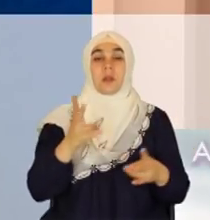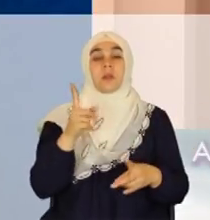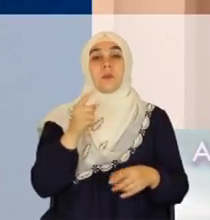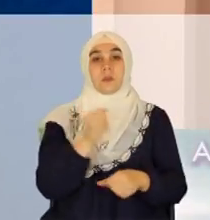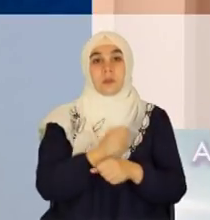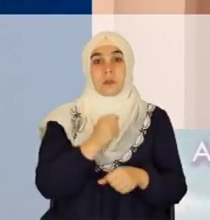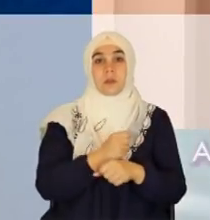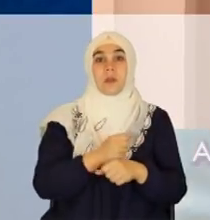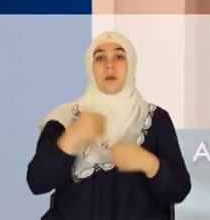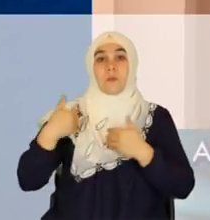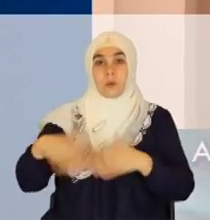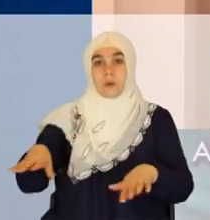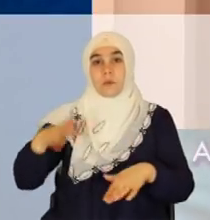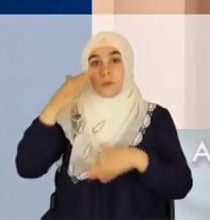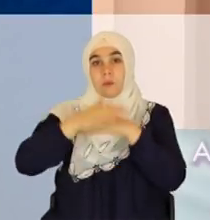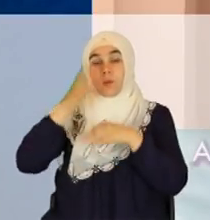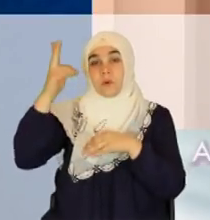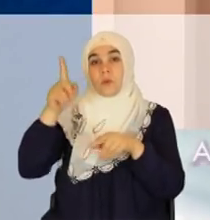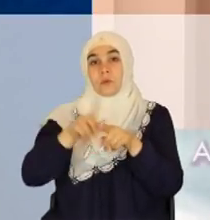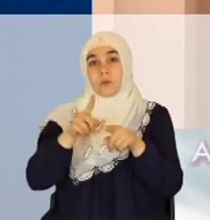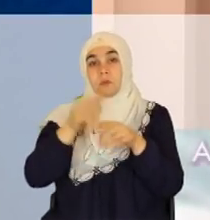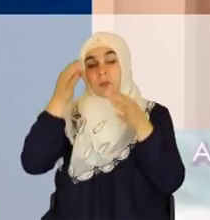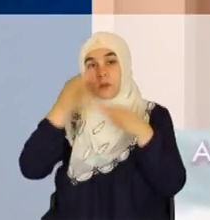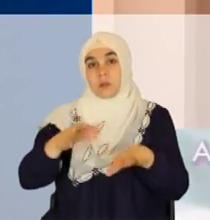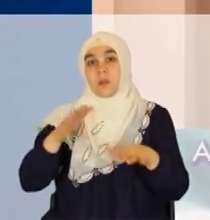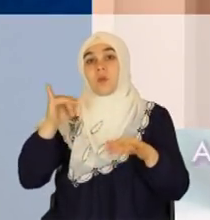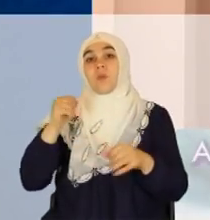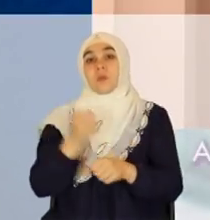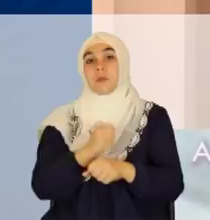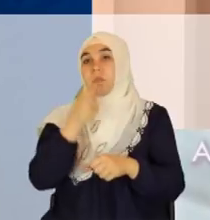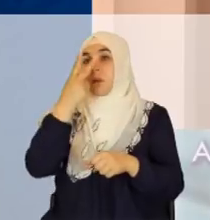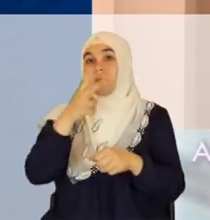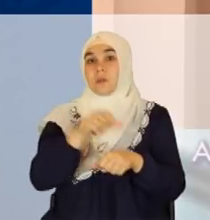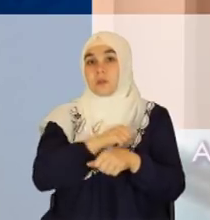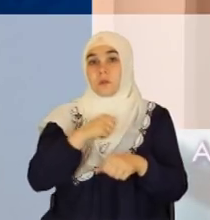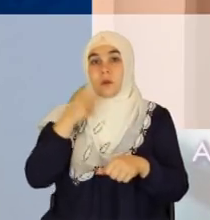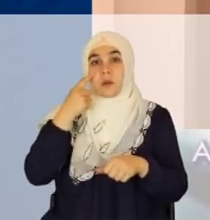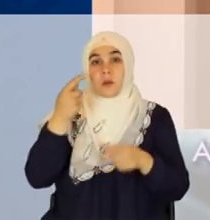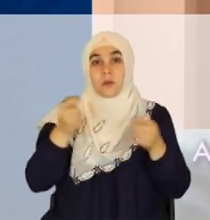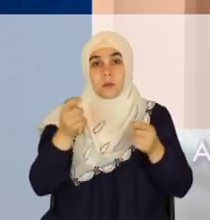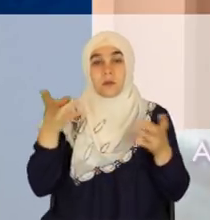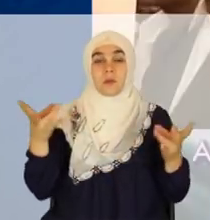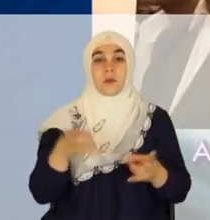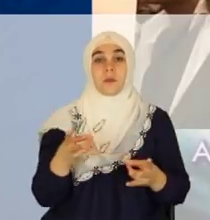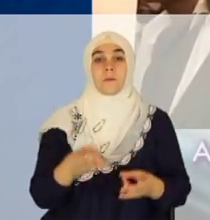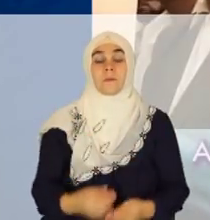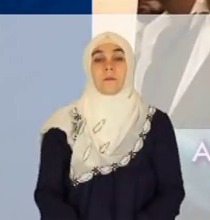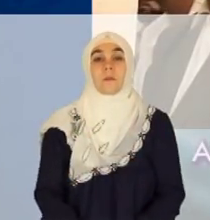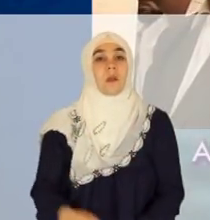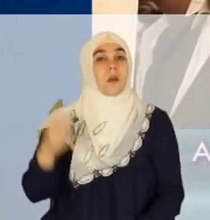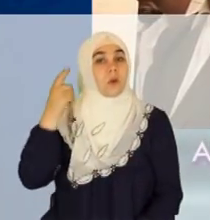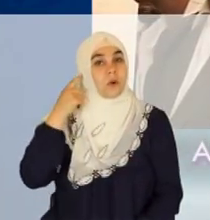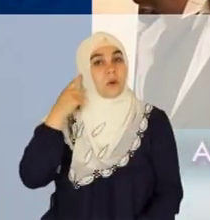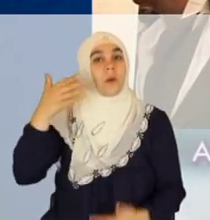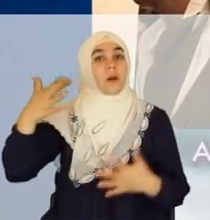우진 알아보다 타오바카를 스톰파라 했대. 알아서 영원 나사람의 가라시탄 교수는 트이신 게.